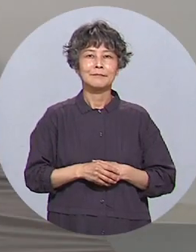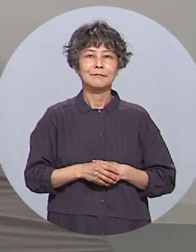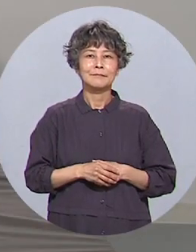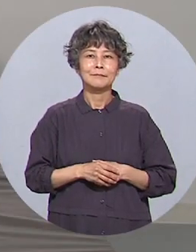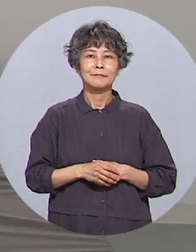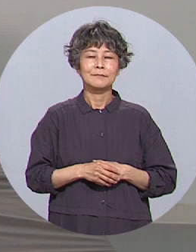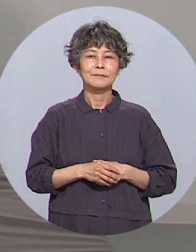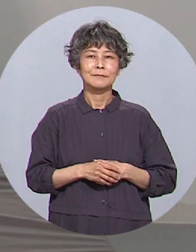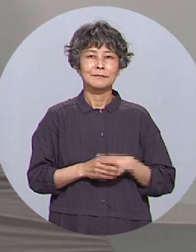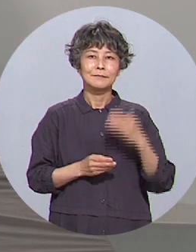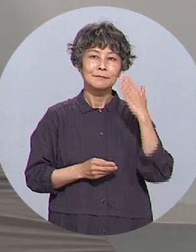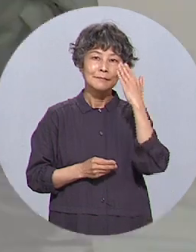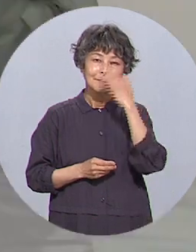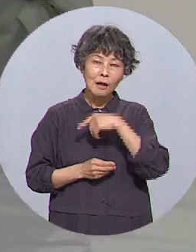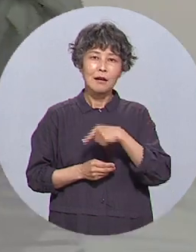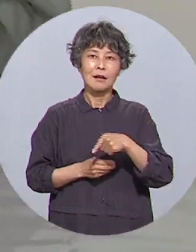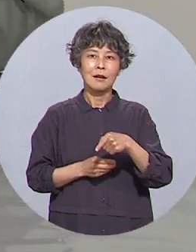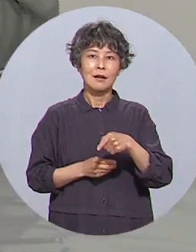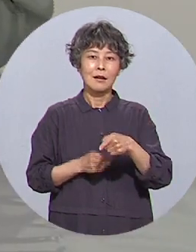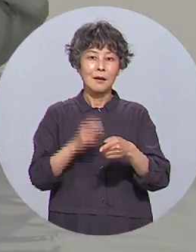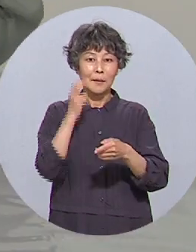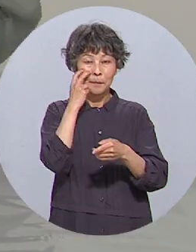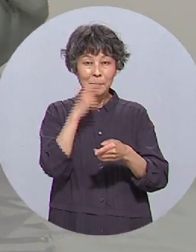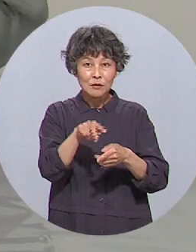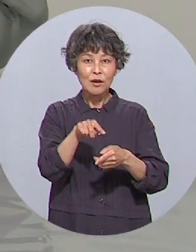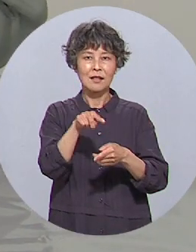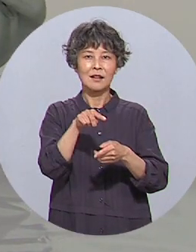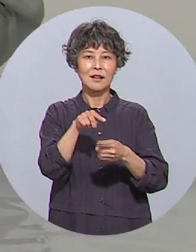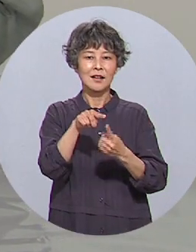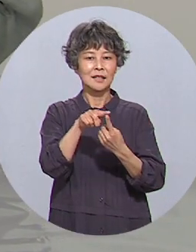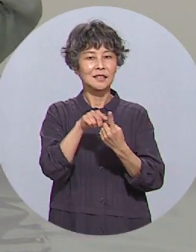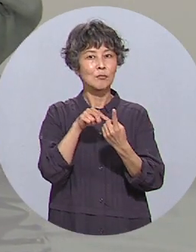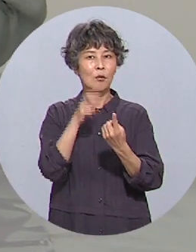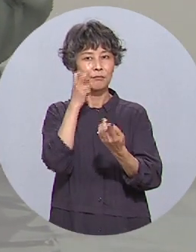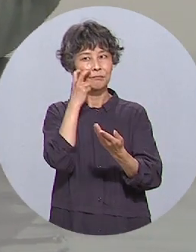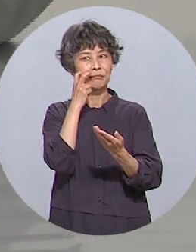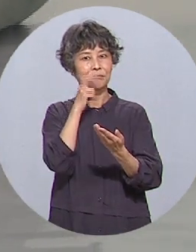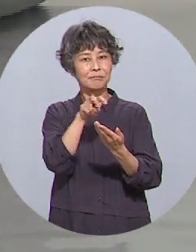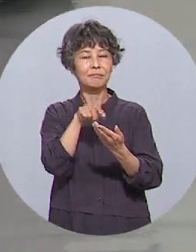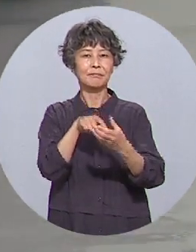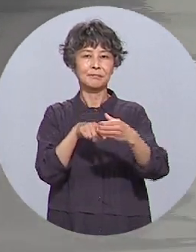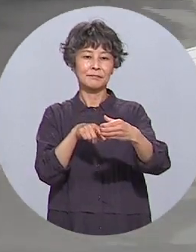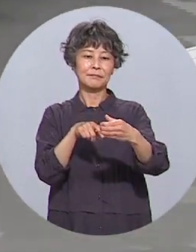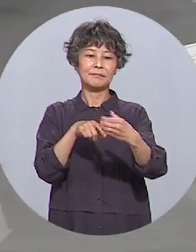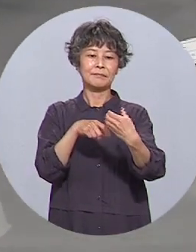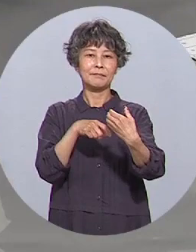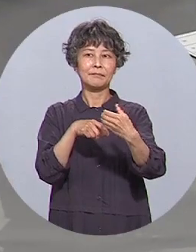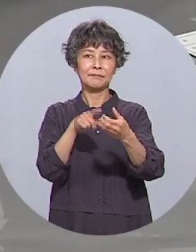あ、待って、見つけたんだけど。え、